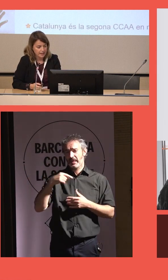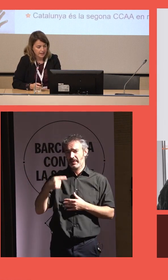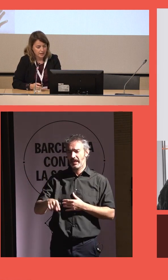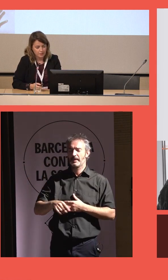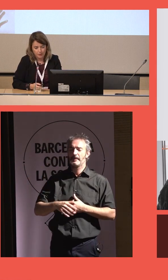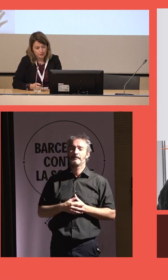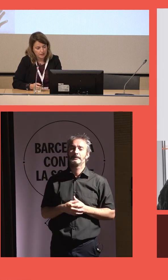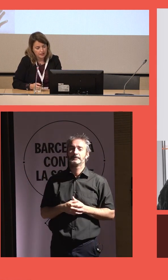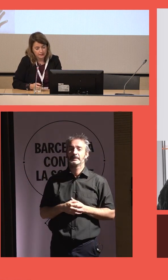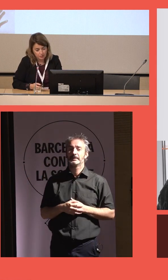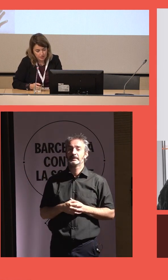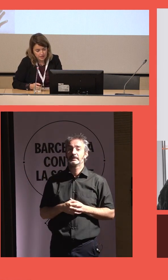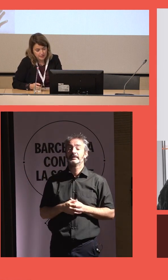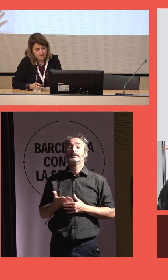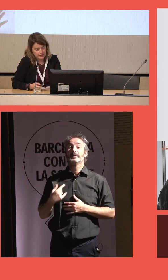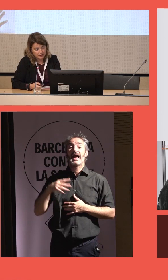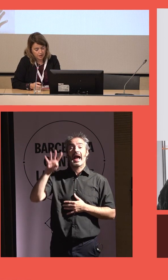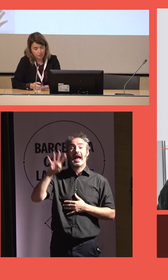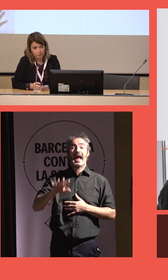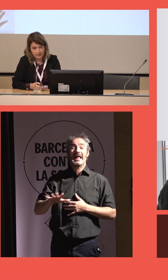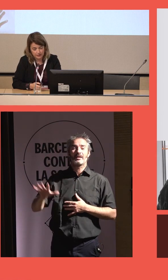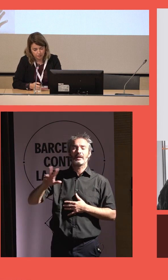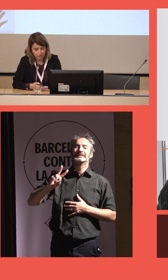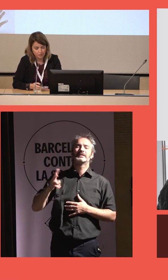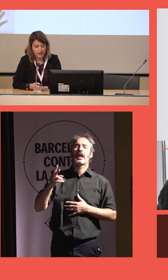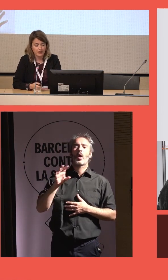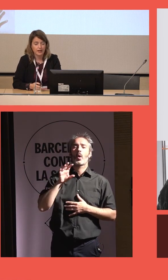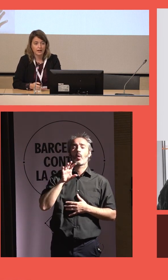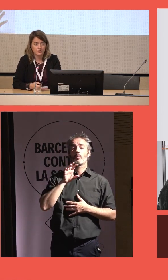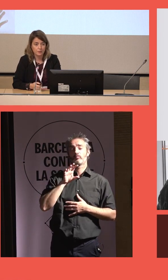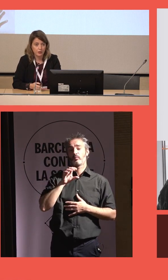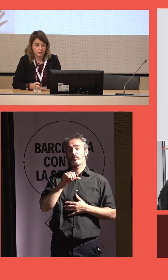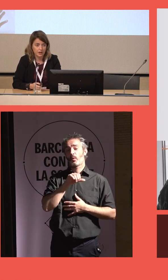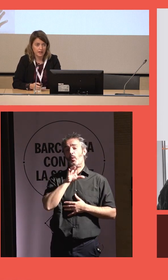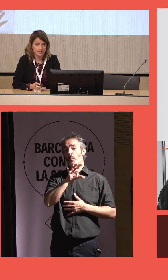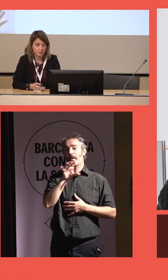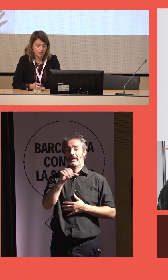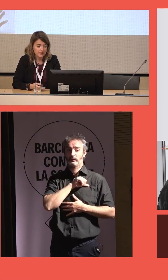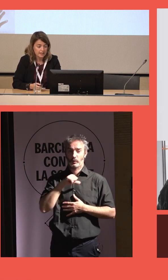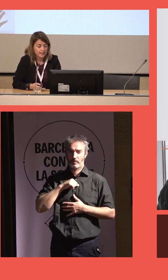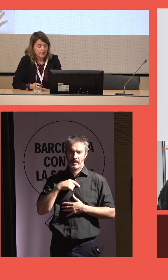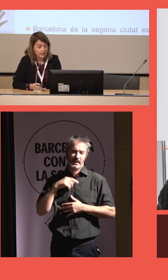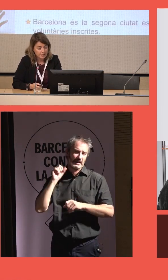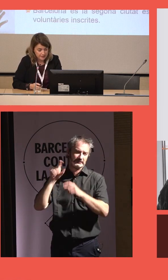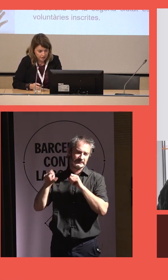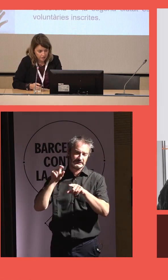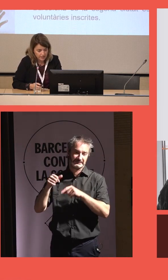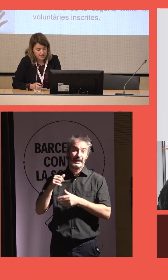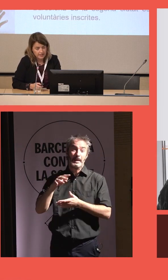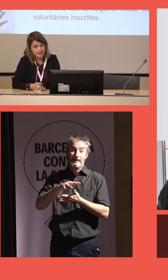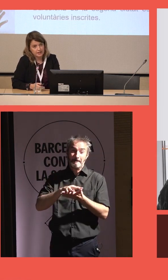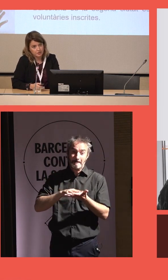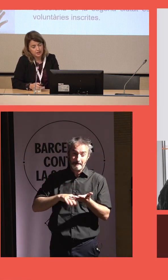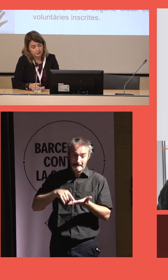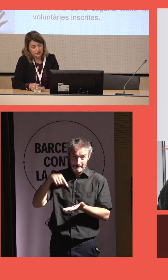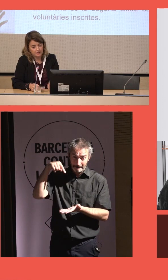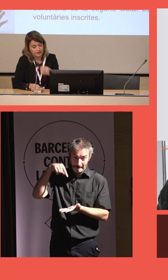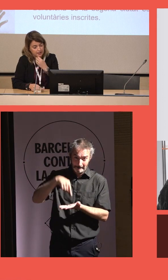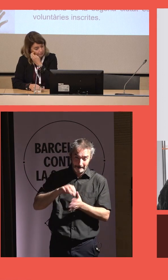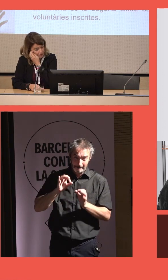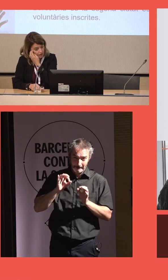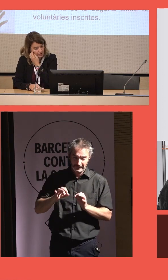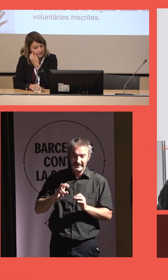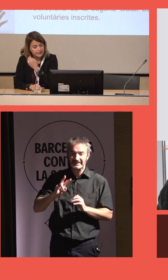i bé Catalunya és la segona comunitat autònoma en el número de trucades rebudes i Barcelona és la segona